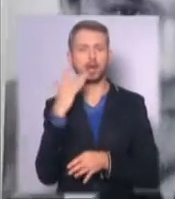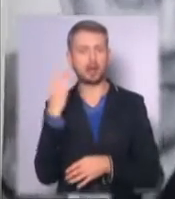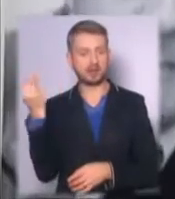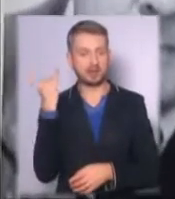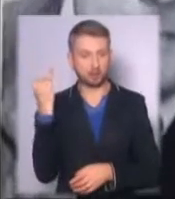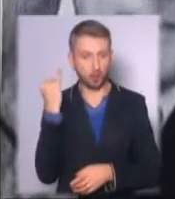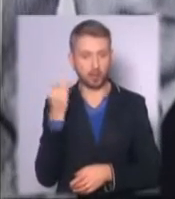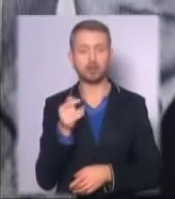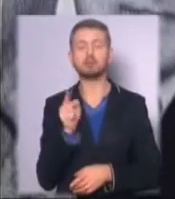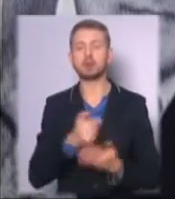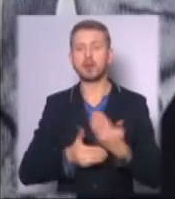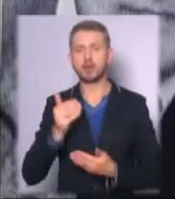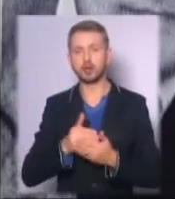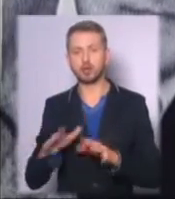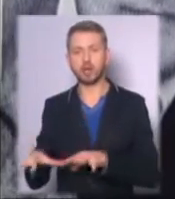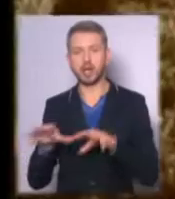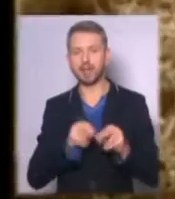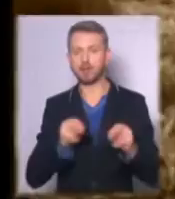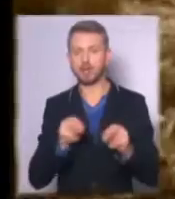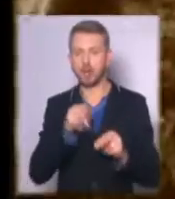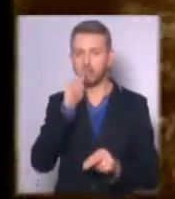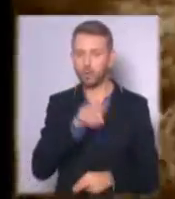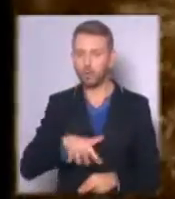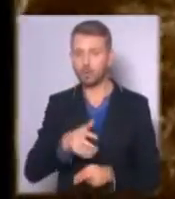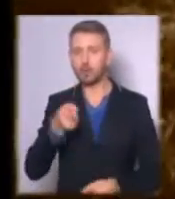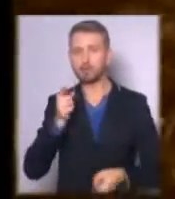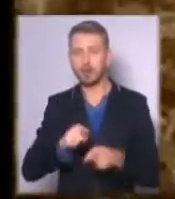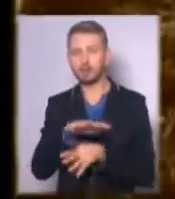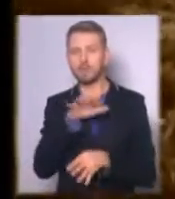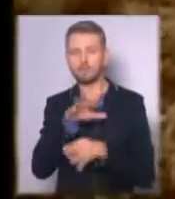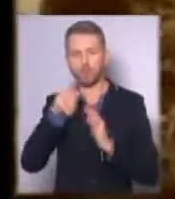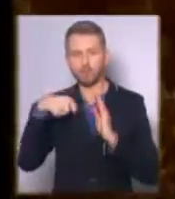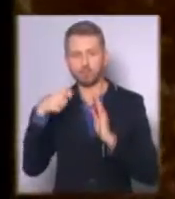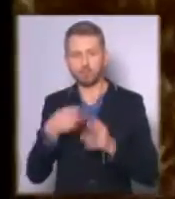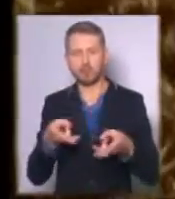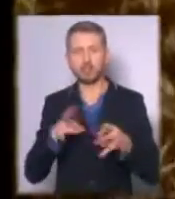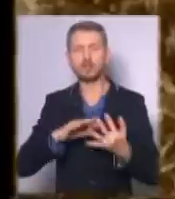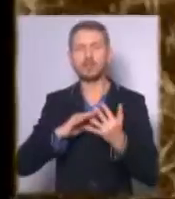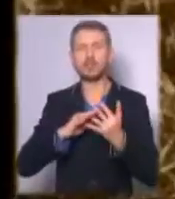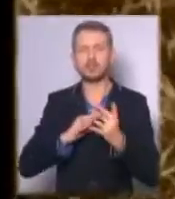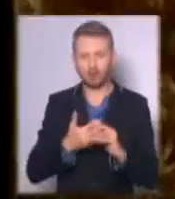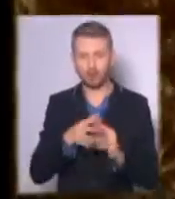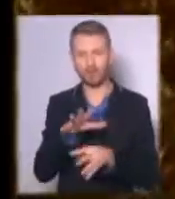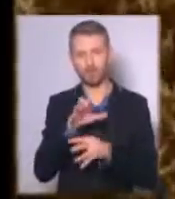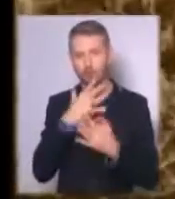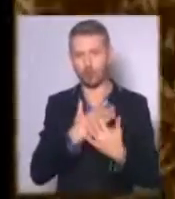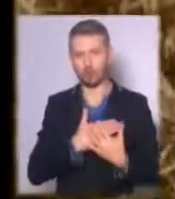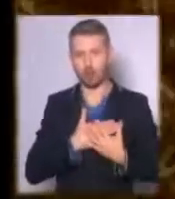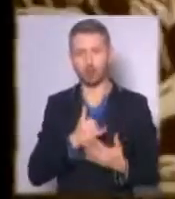Мейс, який зрештою переїхав викладати в Україну. Справжній фотолітопис залишив сільський фотоаматор Марко Желізняк, а письменник Улас